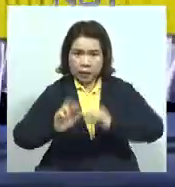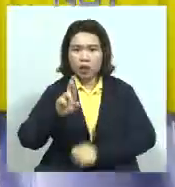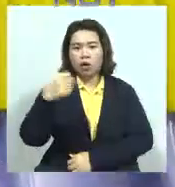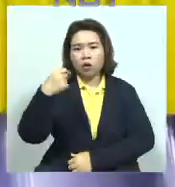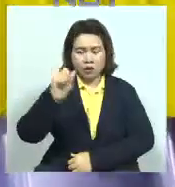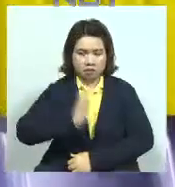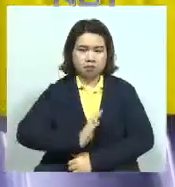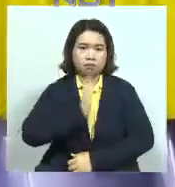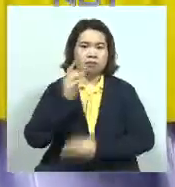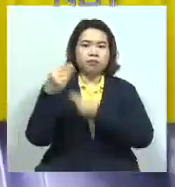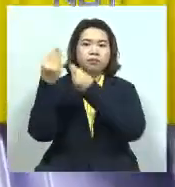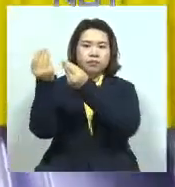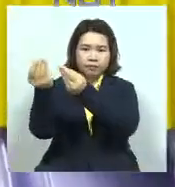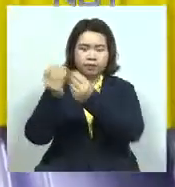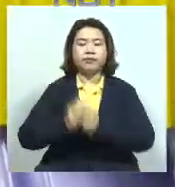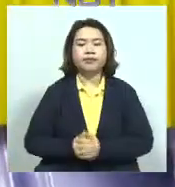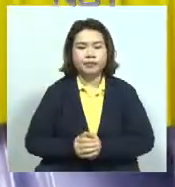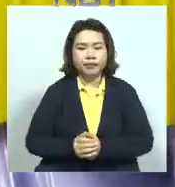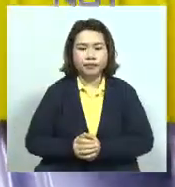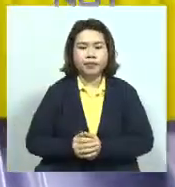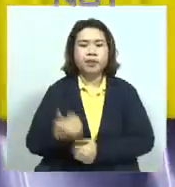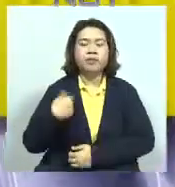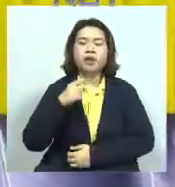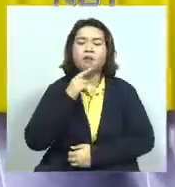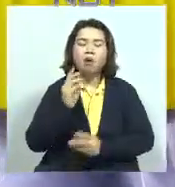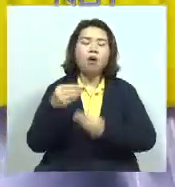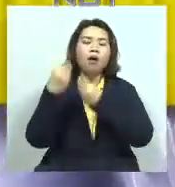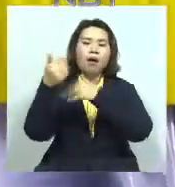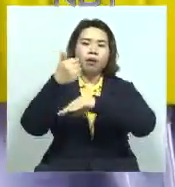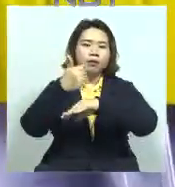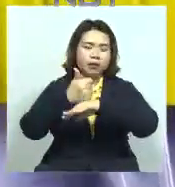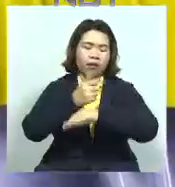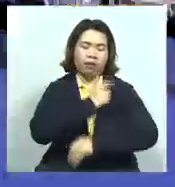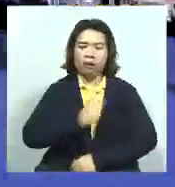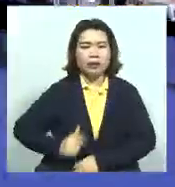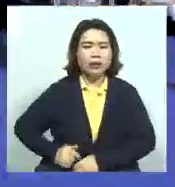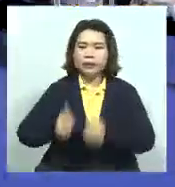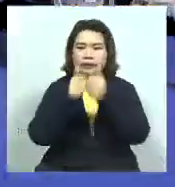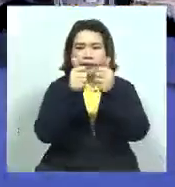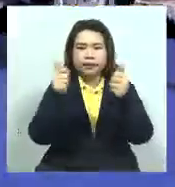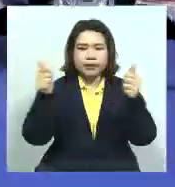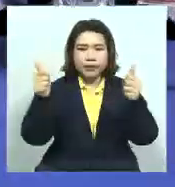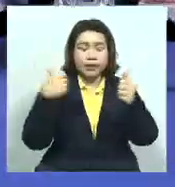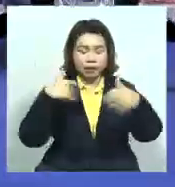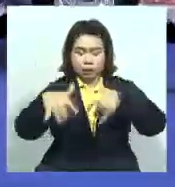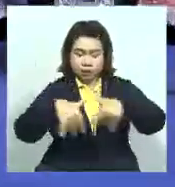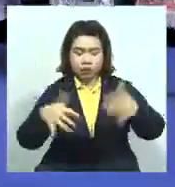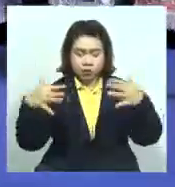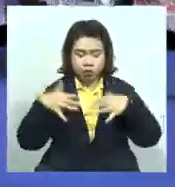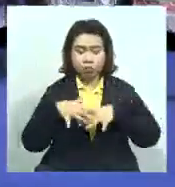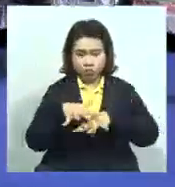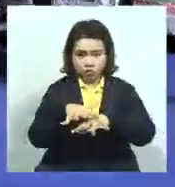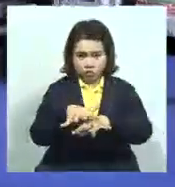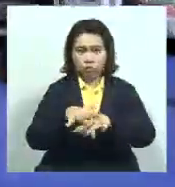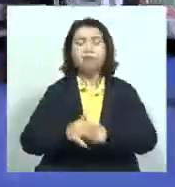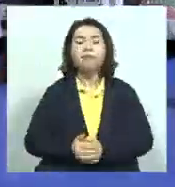การแสดงจินตลีลาชุดพระราชาทรงพระเจริญและการแสดงดนตรีซึ่งมีประชาชนร่วมชมงานเป็นจำนวน